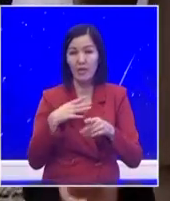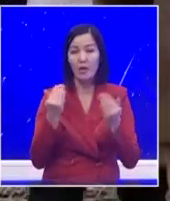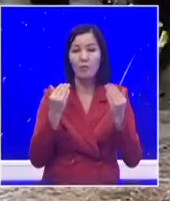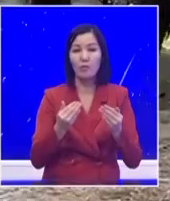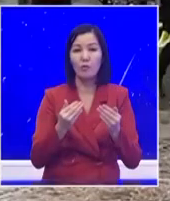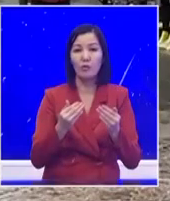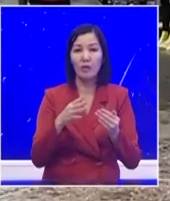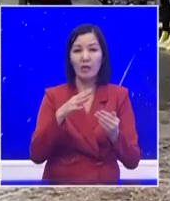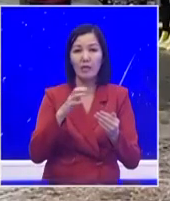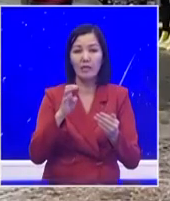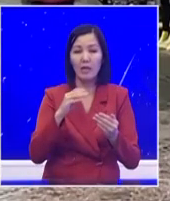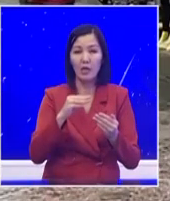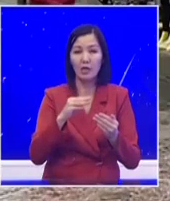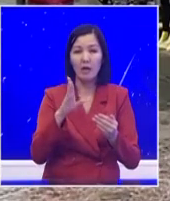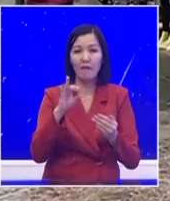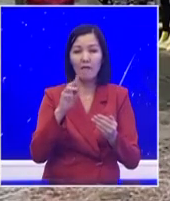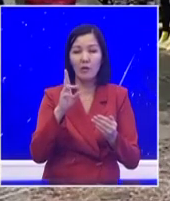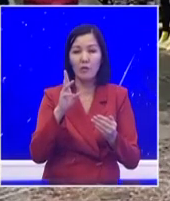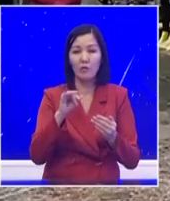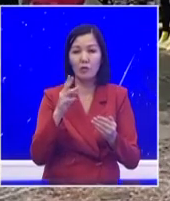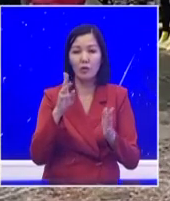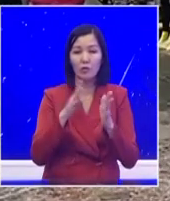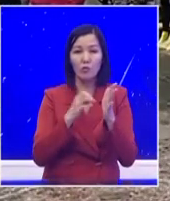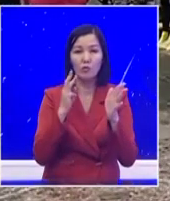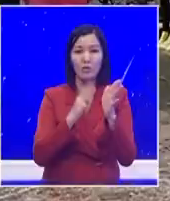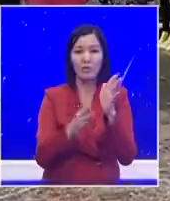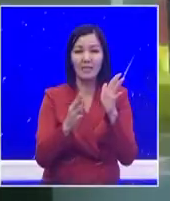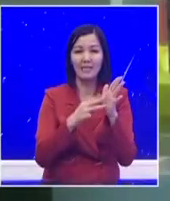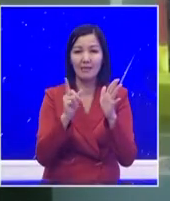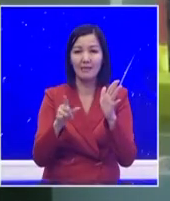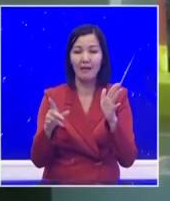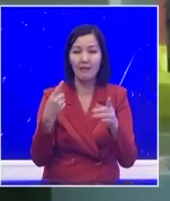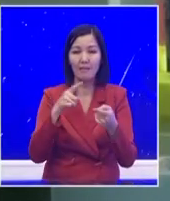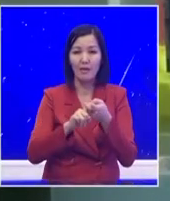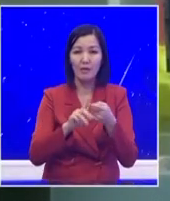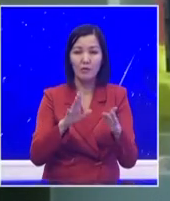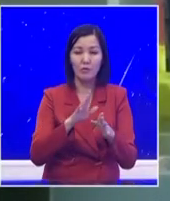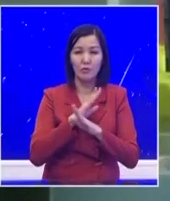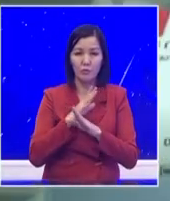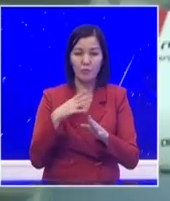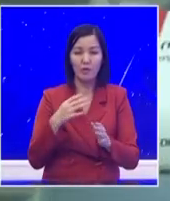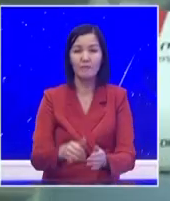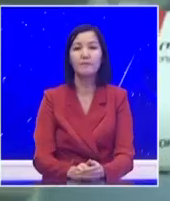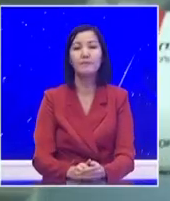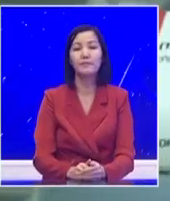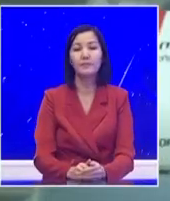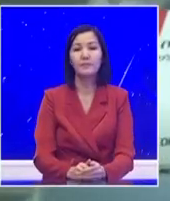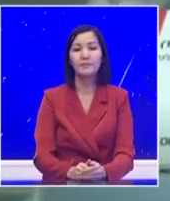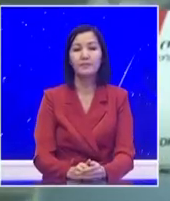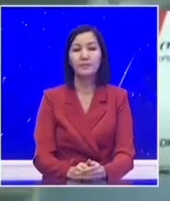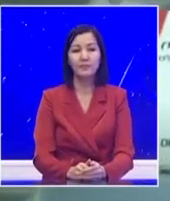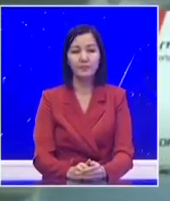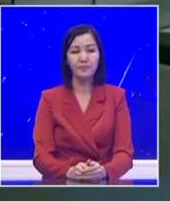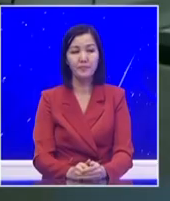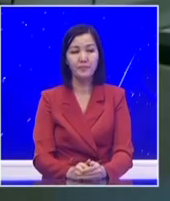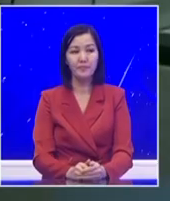елде тәж вирусынан 988 адам көз жұмған. Топтаманы ғаламтор ақпараттарымен дайындаған Меруерт Қыдырбайқызы, Әмина